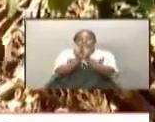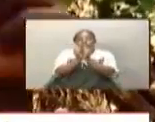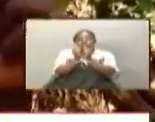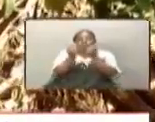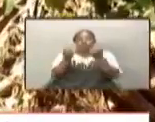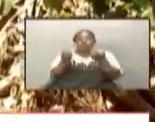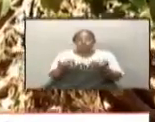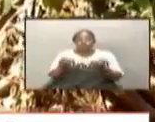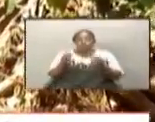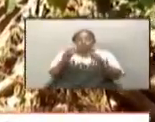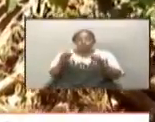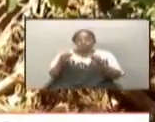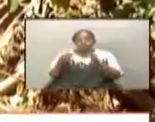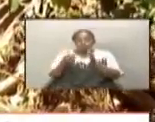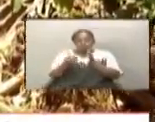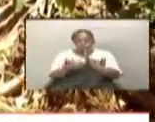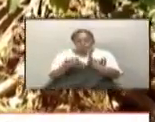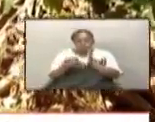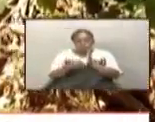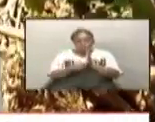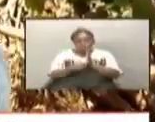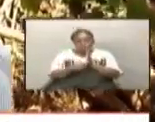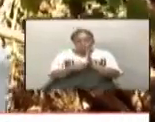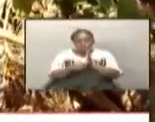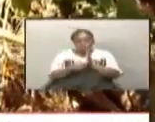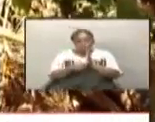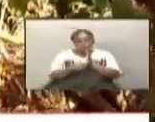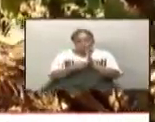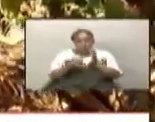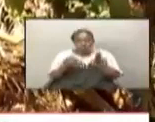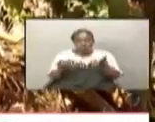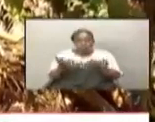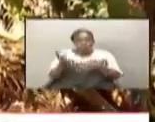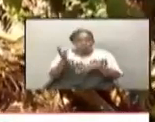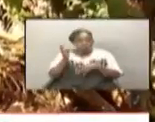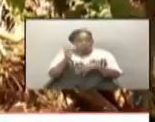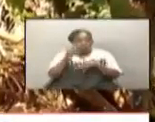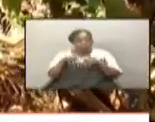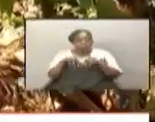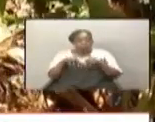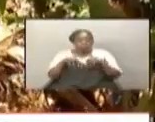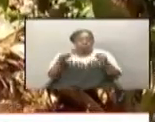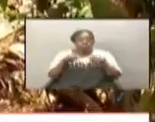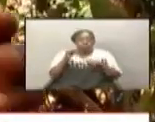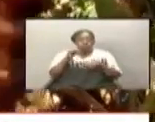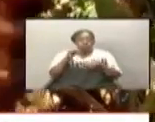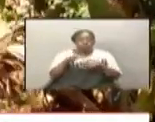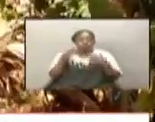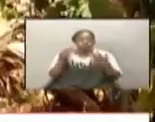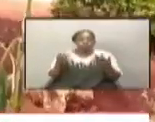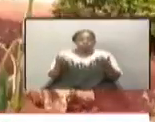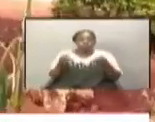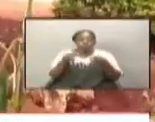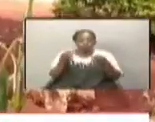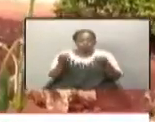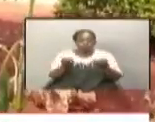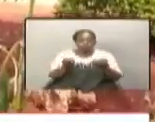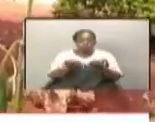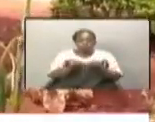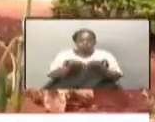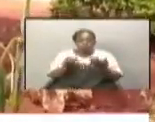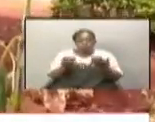Kameruni talina musango. Babye nabenanga batubiwulidde. Fo bantu tuliwulidde ebigambo ebyo. Family bya family. Era